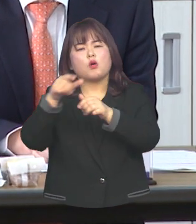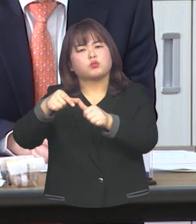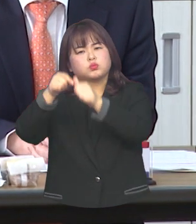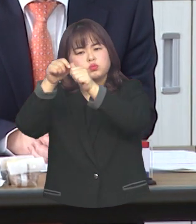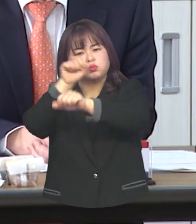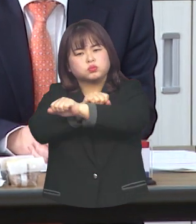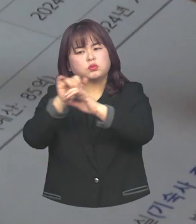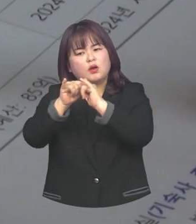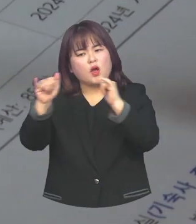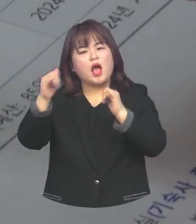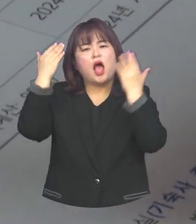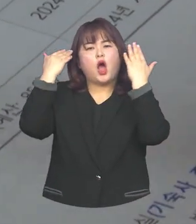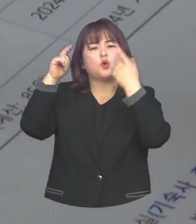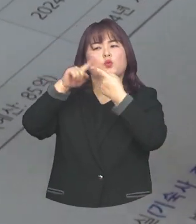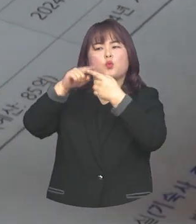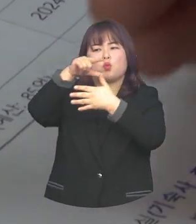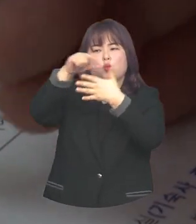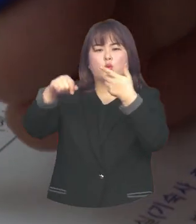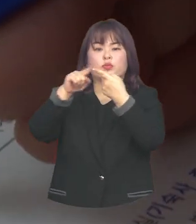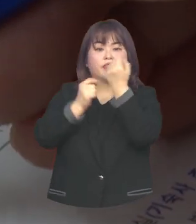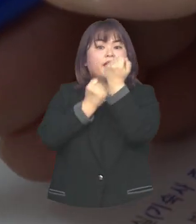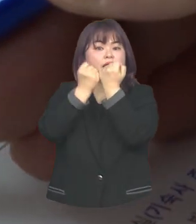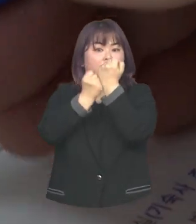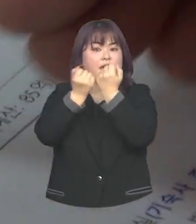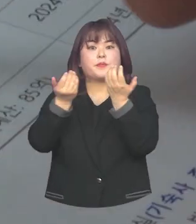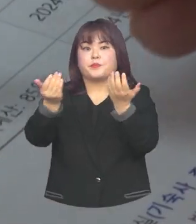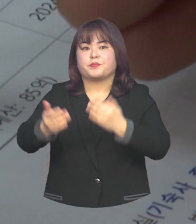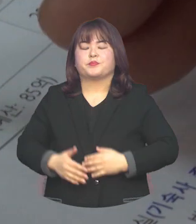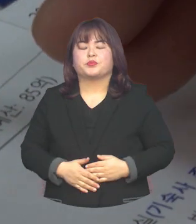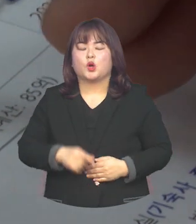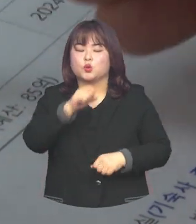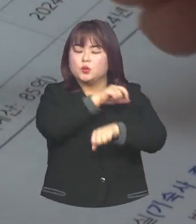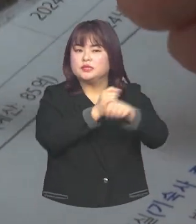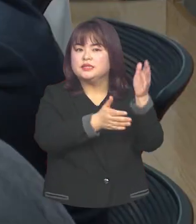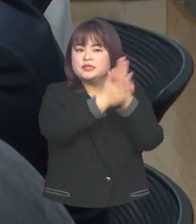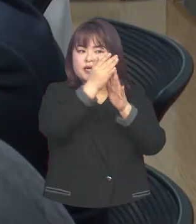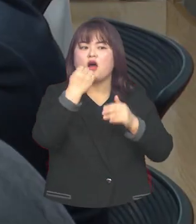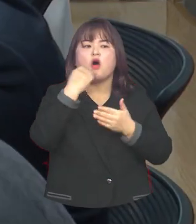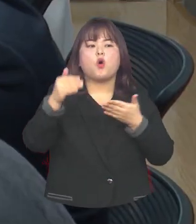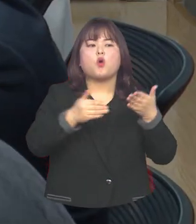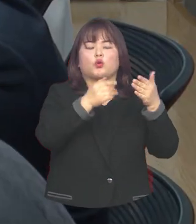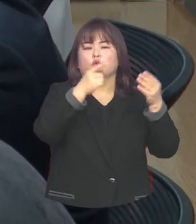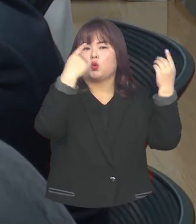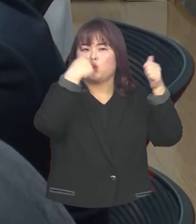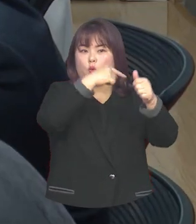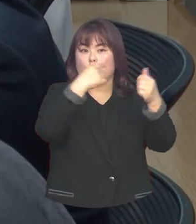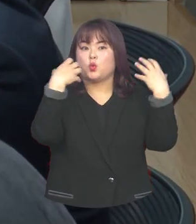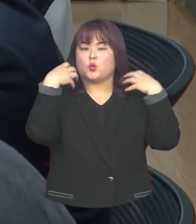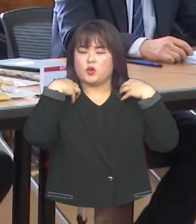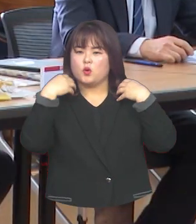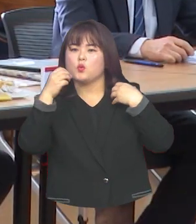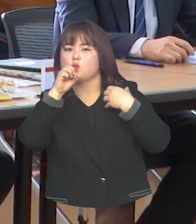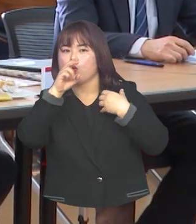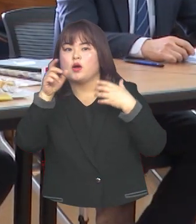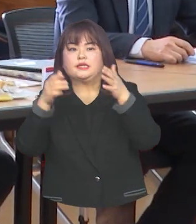모델 수립 필요성을 강조했습니다. 용인특례시는 경기도교육청,